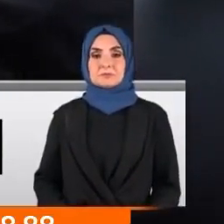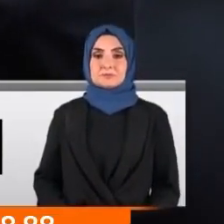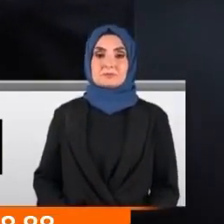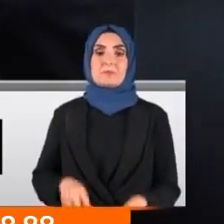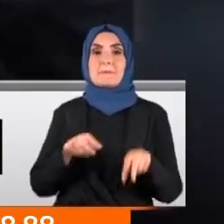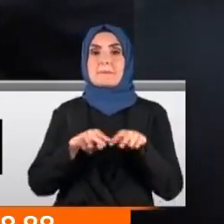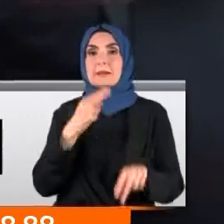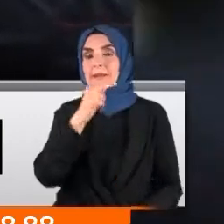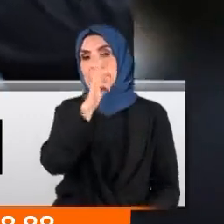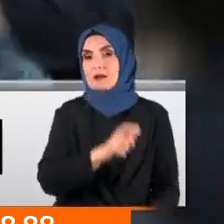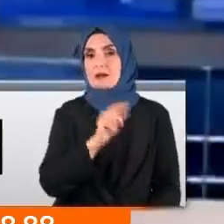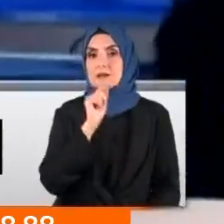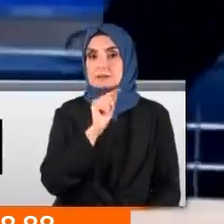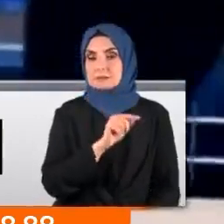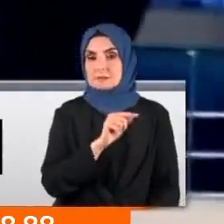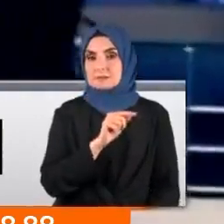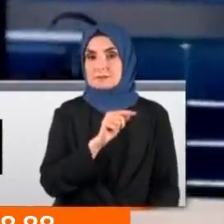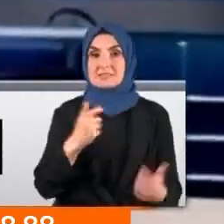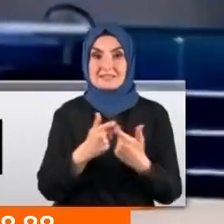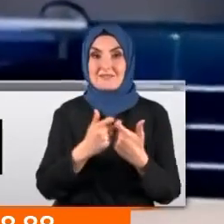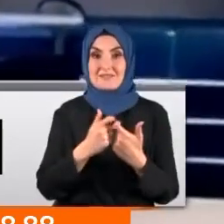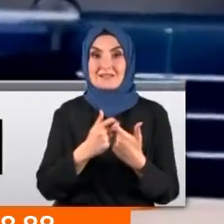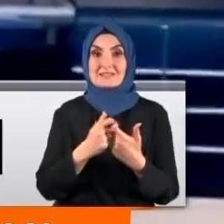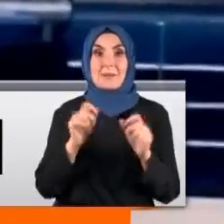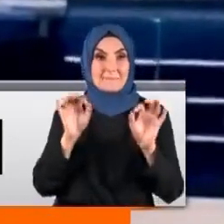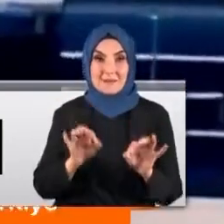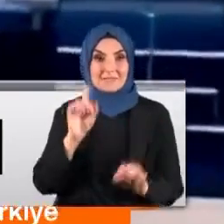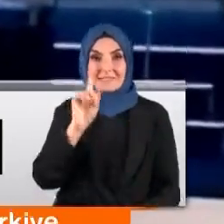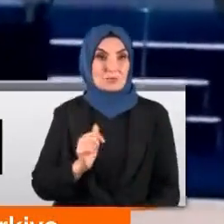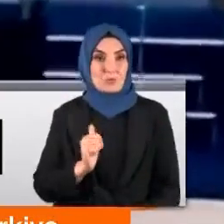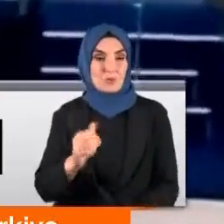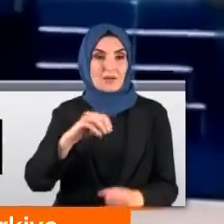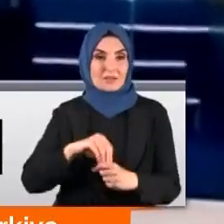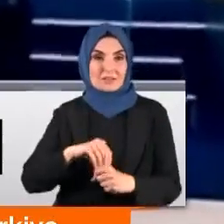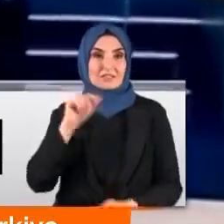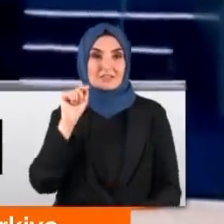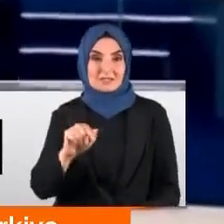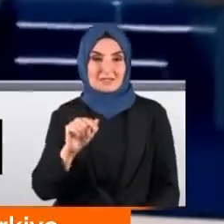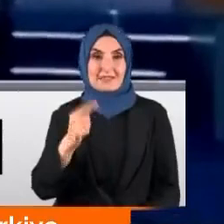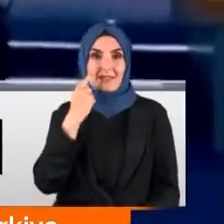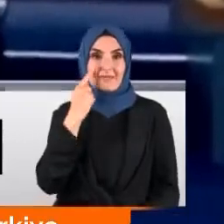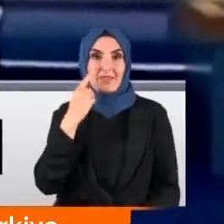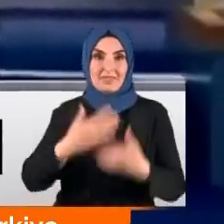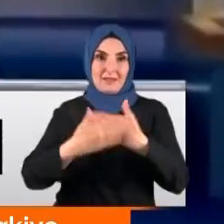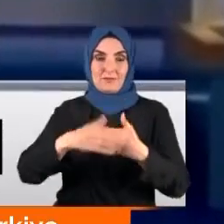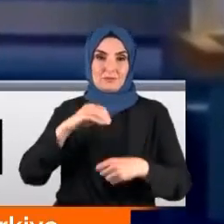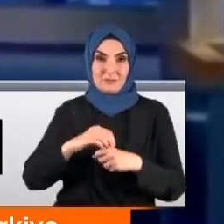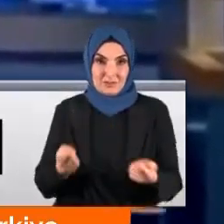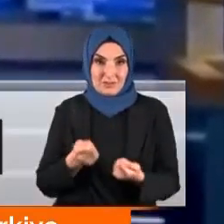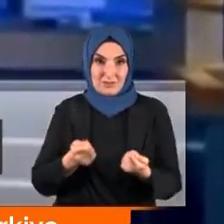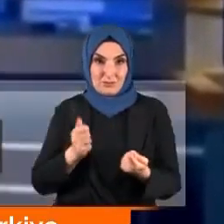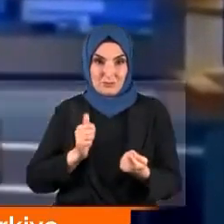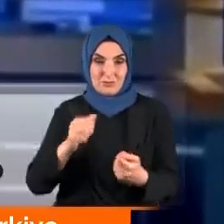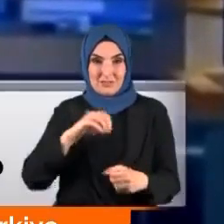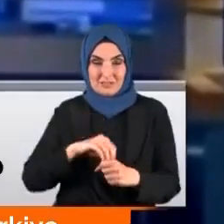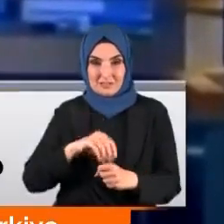Marina Ovsyannikova, savaşın ilk günlerinde editör olarak çalıştığı devlet televizyonu Kanal 1'de canlı yayında savaşa hayır yazan